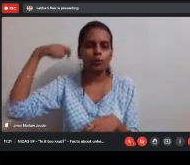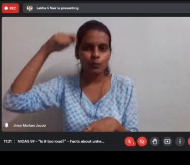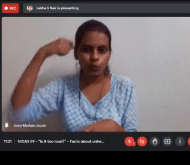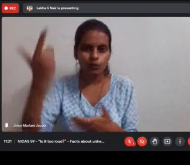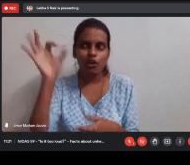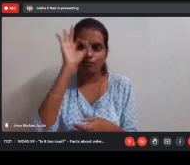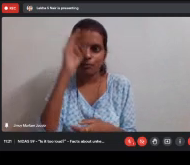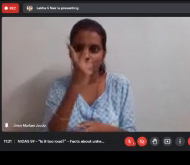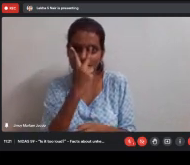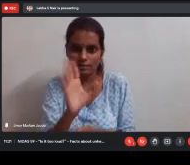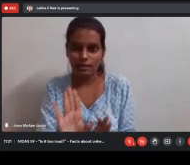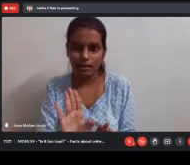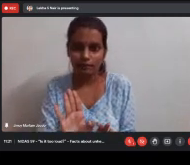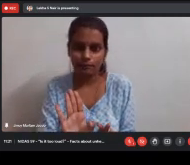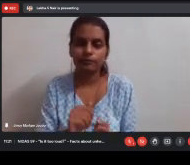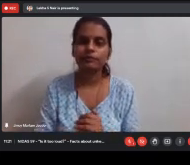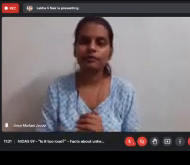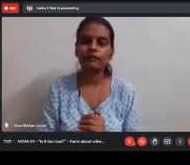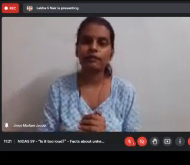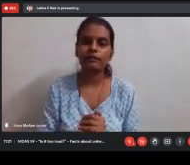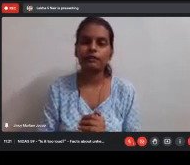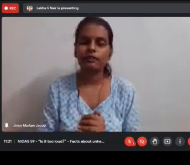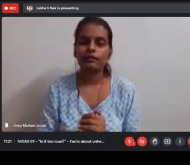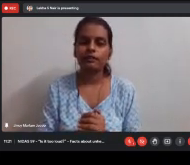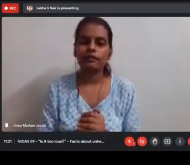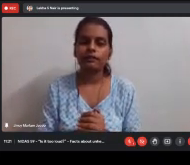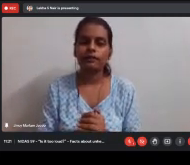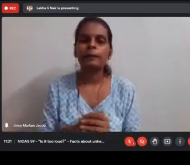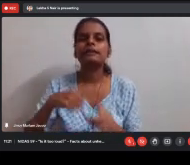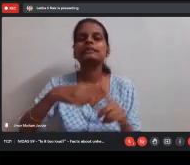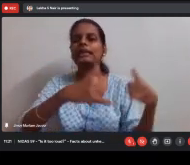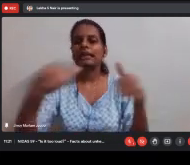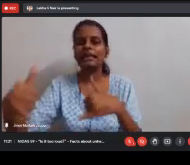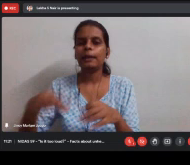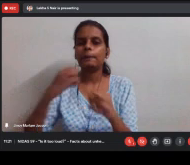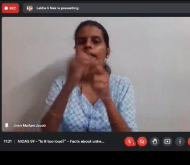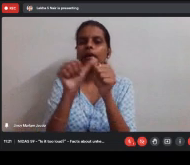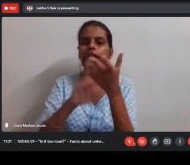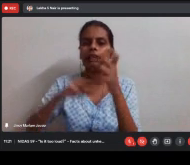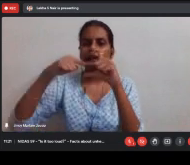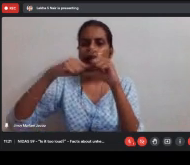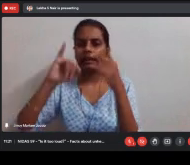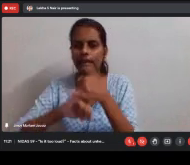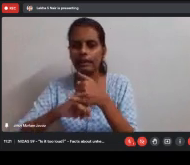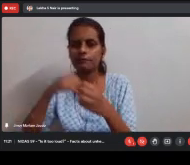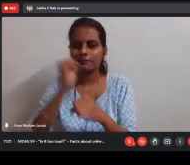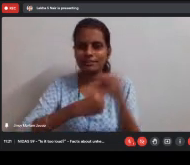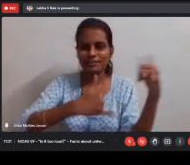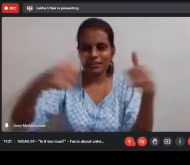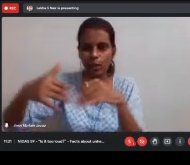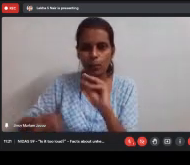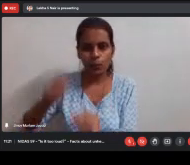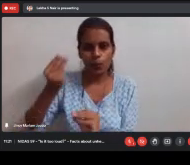ഫോണുകളാകാം, ടാബ്ലറ്റുകളാകാം, PC ആകാം, എന്ത്. അപ്പൊ നമുക്ക് OTT ഇപ്പോ ഇഷ്ടം പോലെ OTT പ്ലാറ്റ്ഫോം ഉണ്ട്, സിനിമകളൊക്കെ